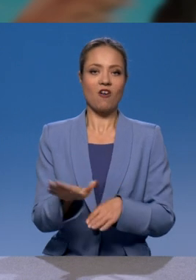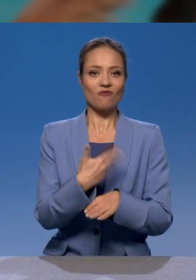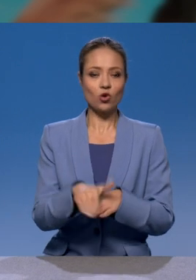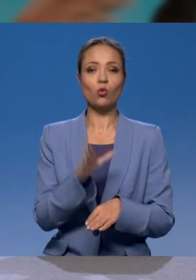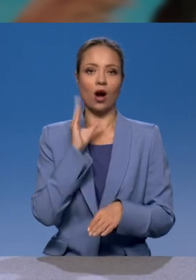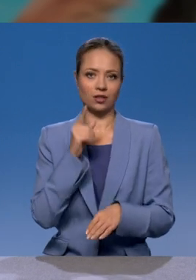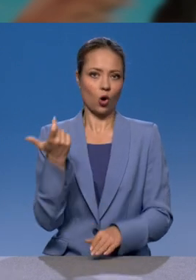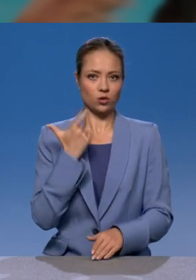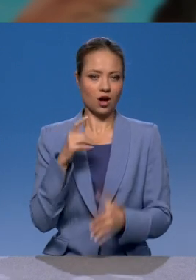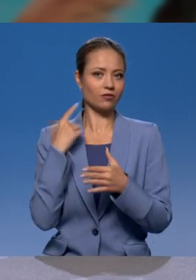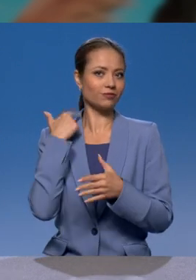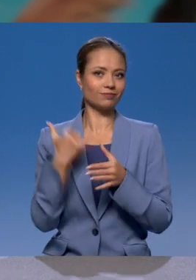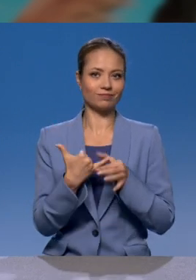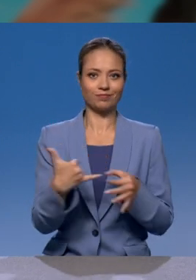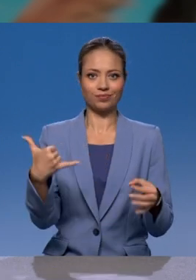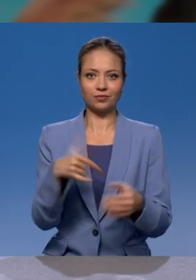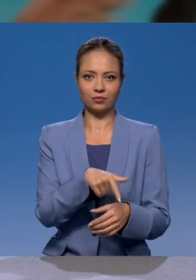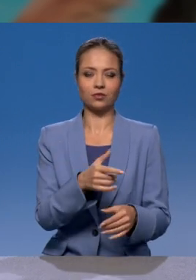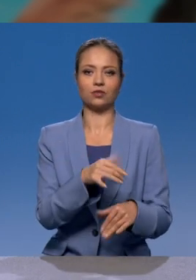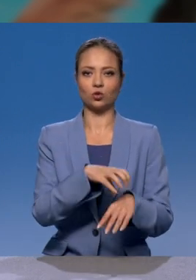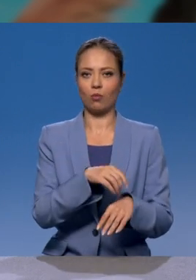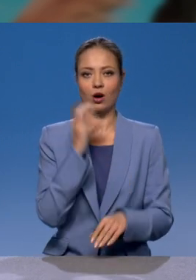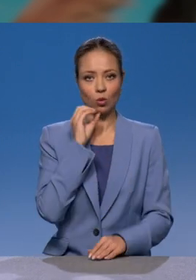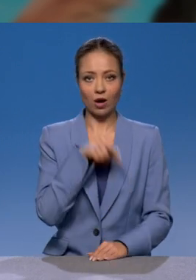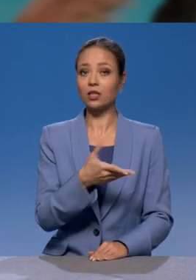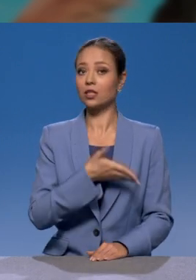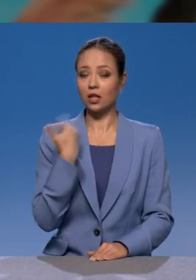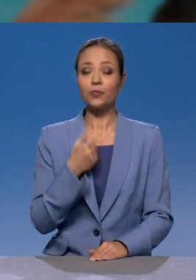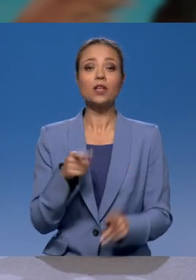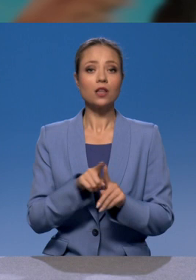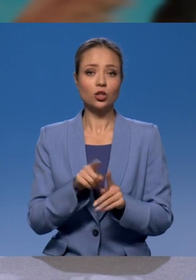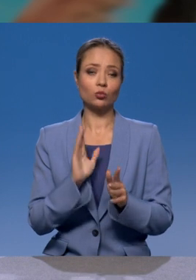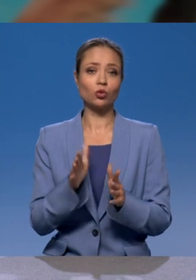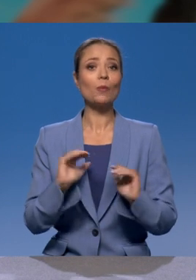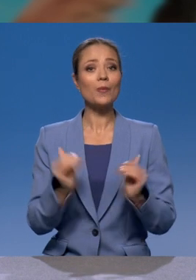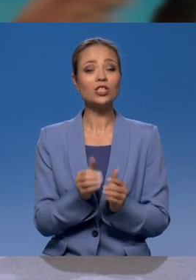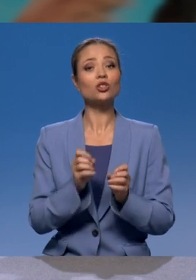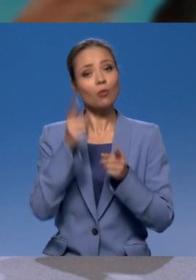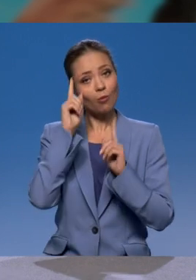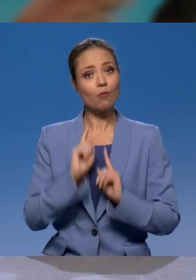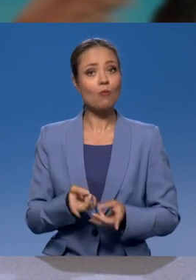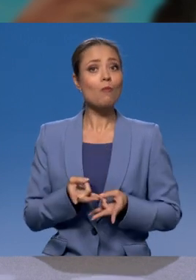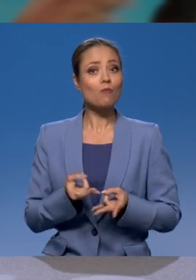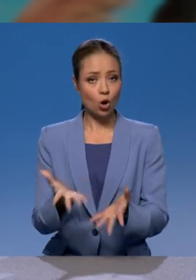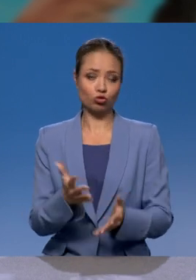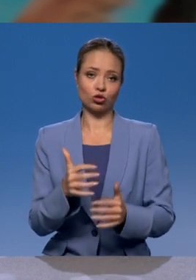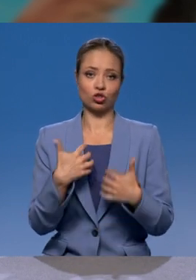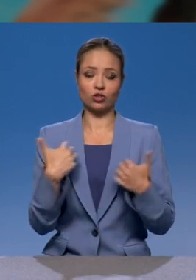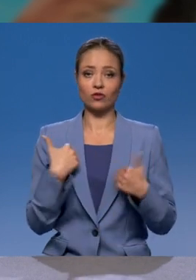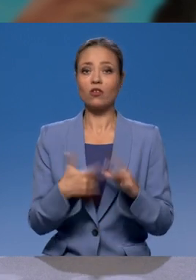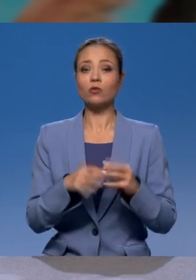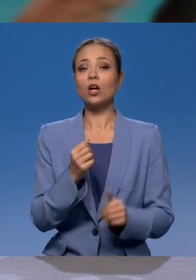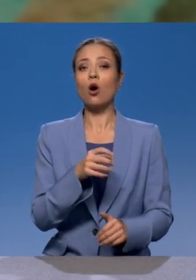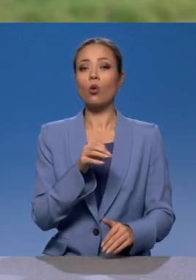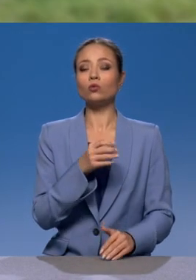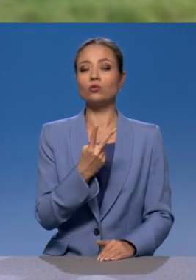привести к тому, что меньше станет количество брошенных животных. По статистике Роспотребнадзора, ежегодно с бездомными собаками сталкиваются от